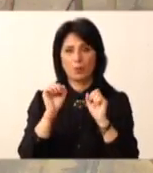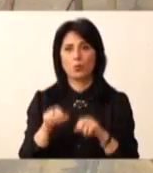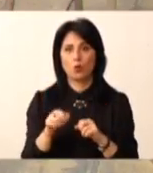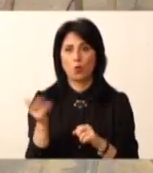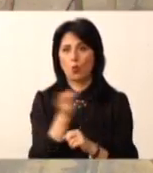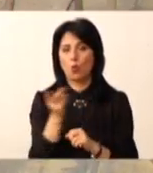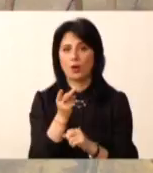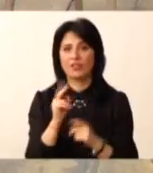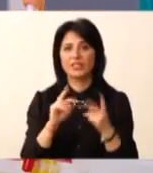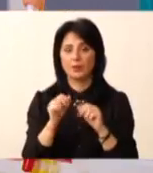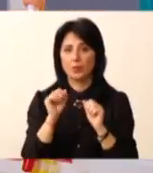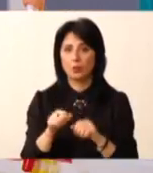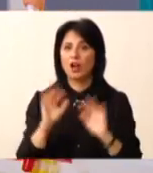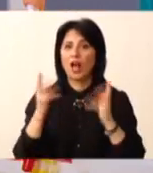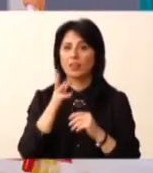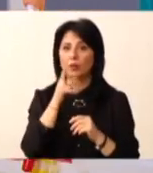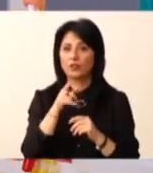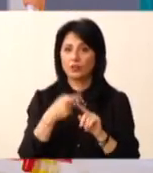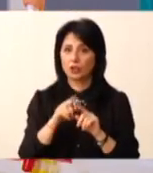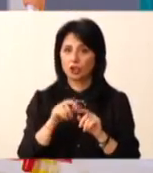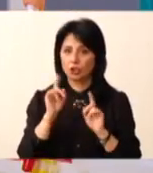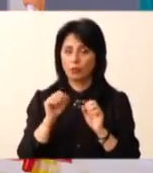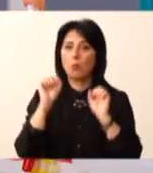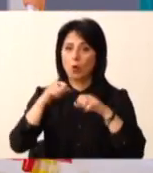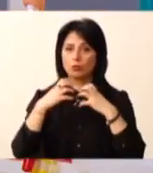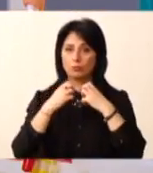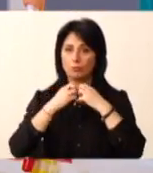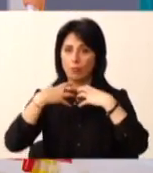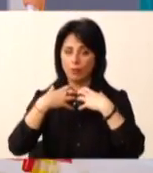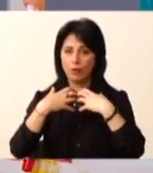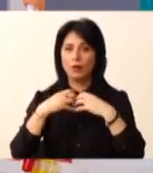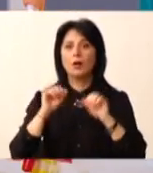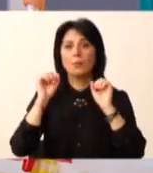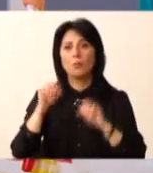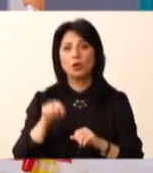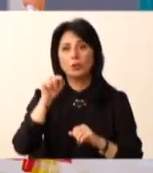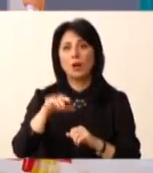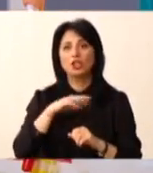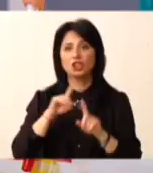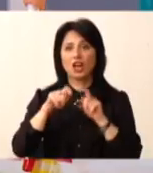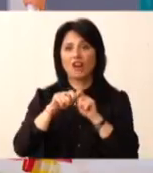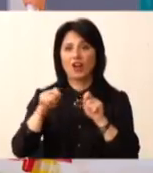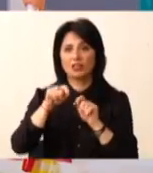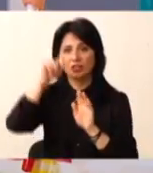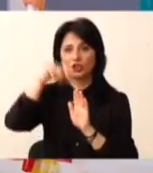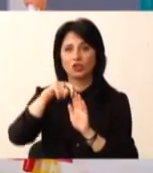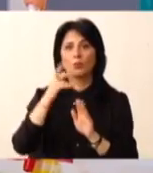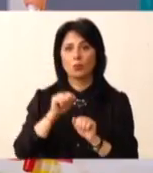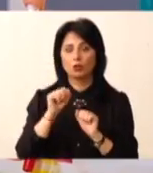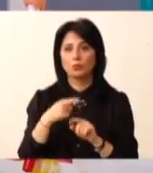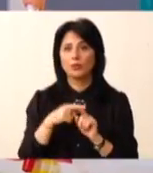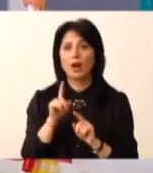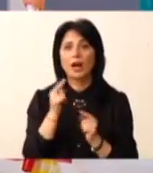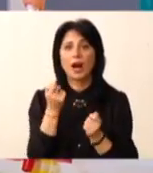ესეთი ორივე ცვლილება. შეიძლება ფარისებრი ჯირკვალი გადიდდეს ზომაში და შეიძლება მასში იყოს კვანძოვანი წარმონაქმნები.